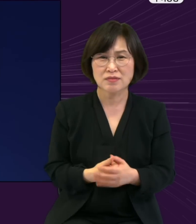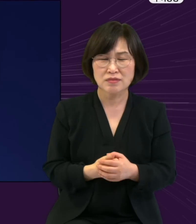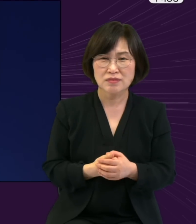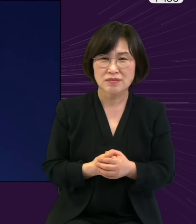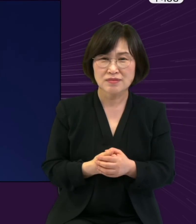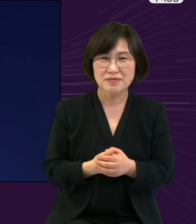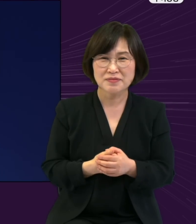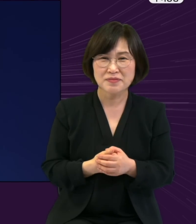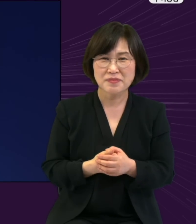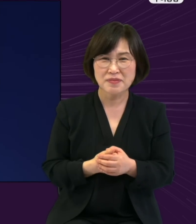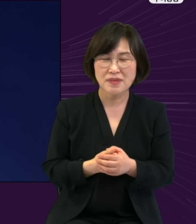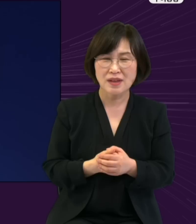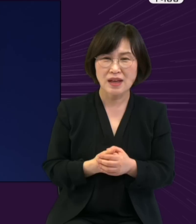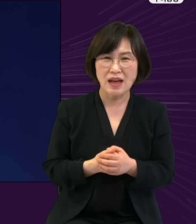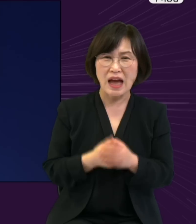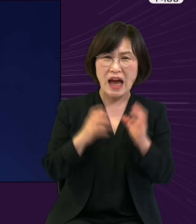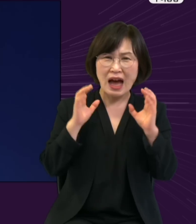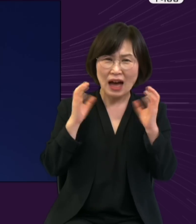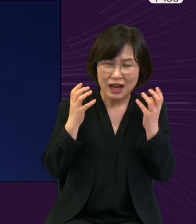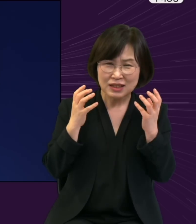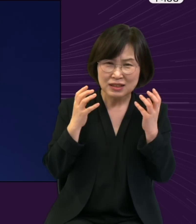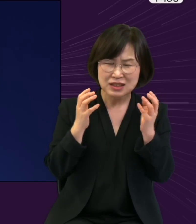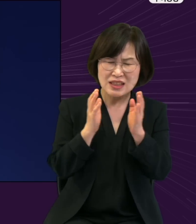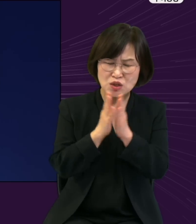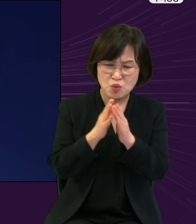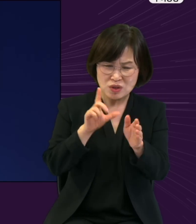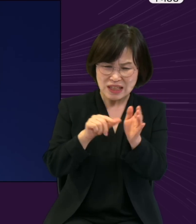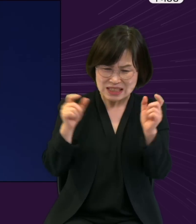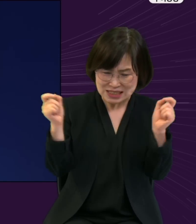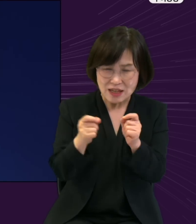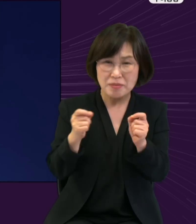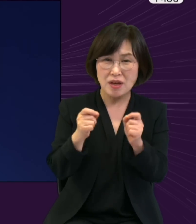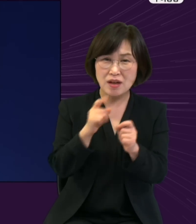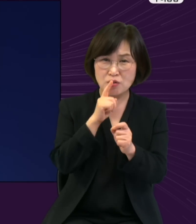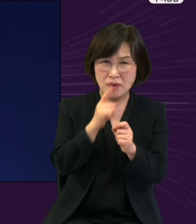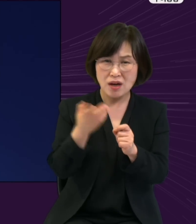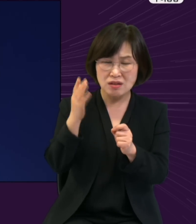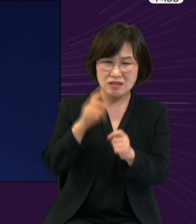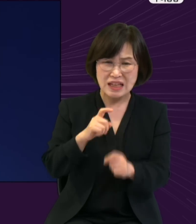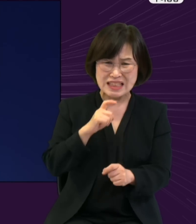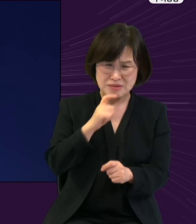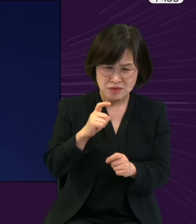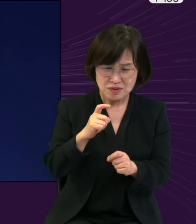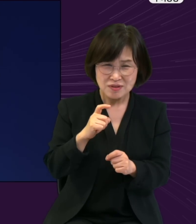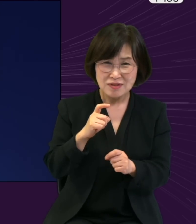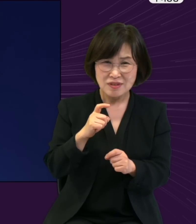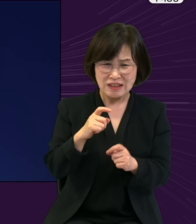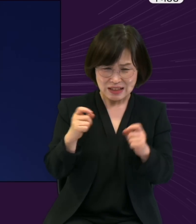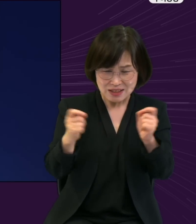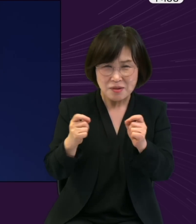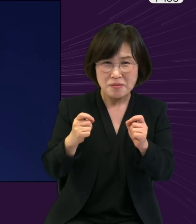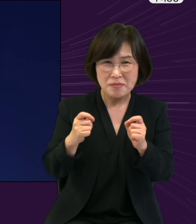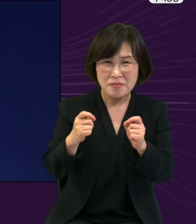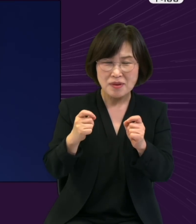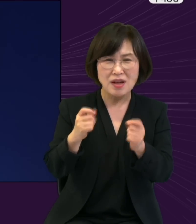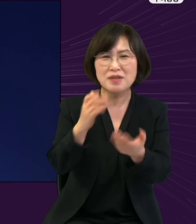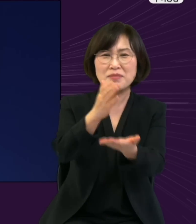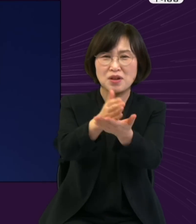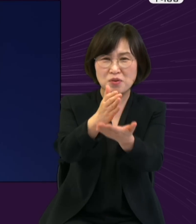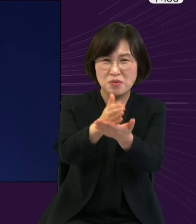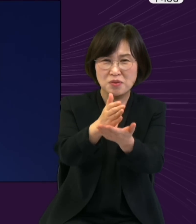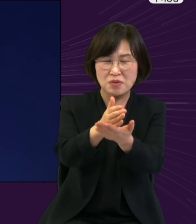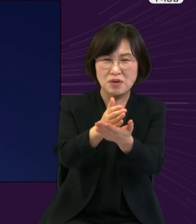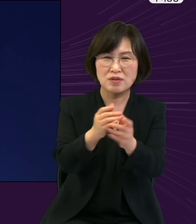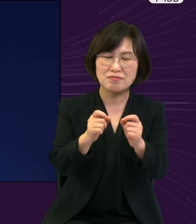여러분, 아이들은 기도 시간이 짧다가 아우성인데 10분도 기도를 못하고 돌아가면 되겠어요? 여러분, 좀